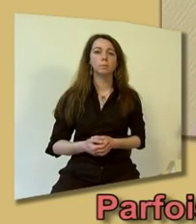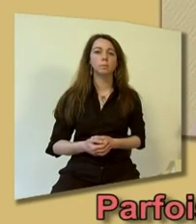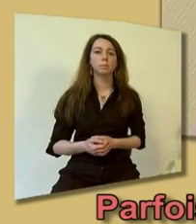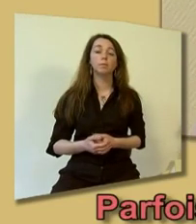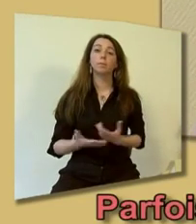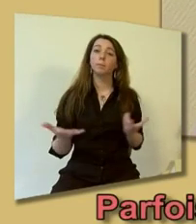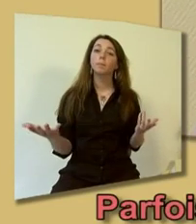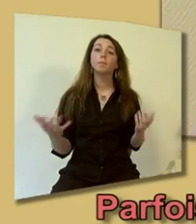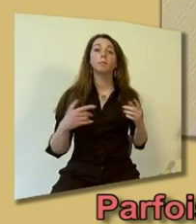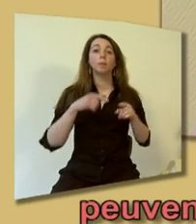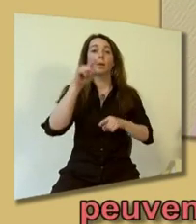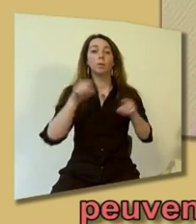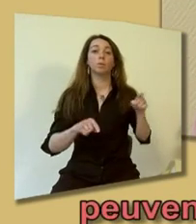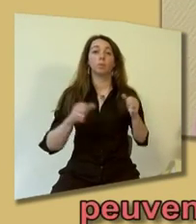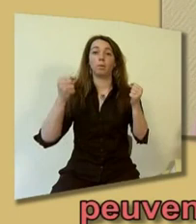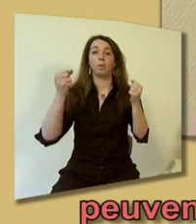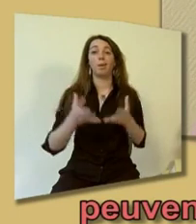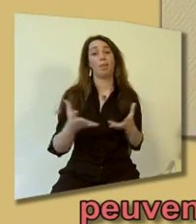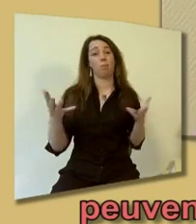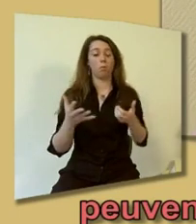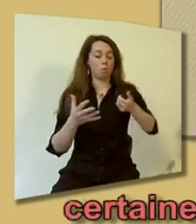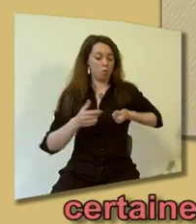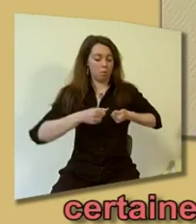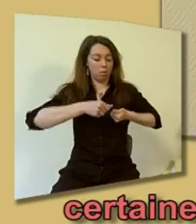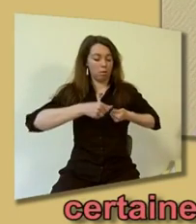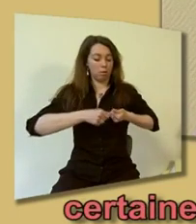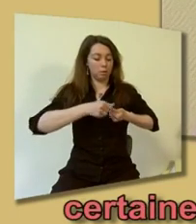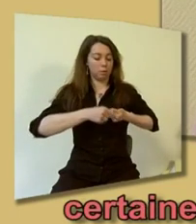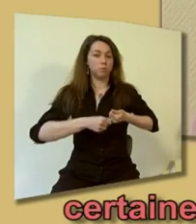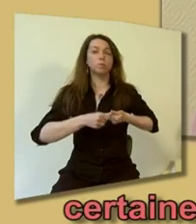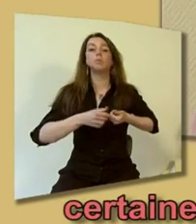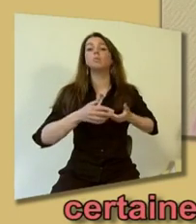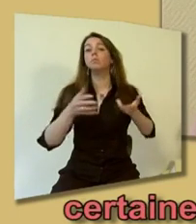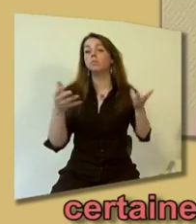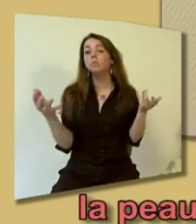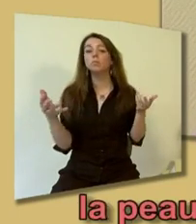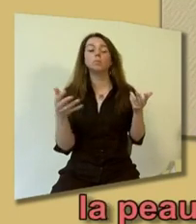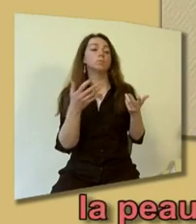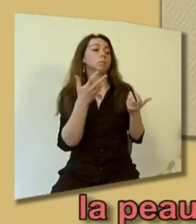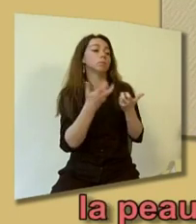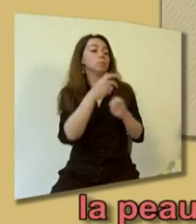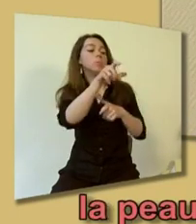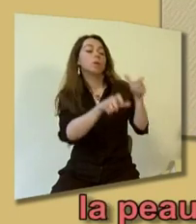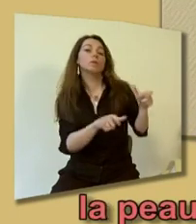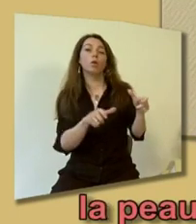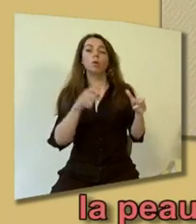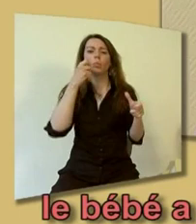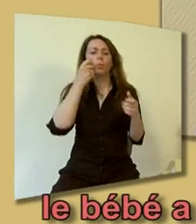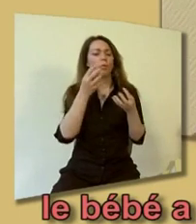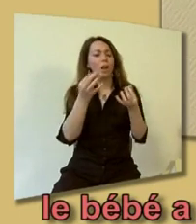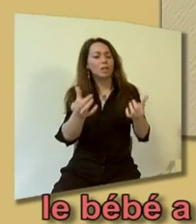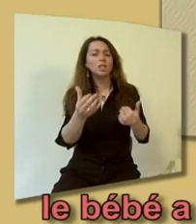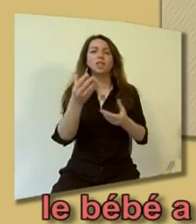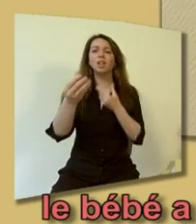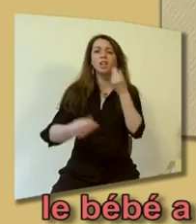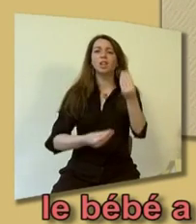Alors parfois, des crevasses peuvent apparaître chez certaines mamans qui ont la peau fragile ou quand le bébé a